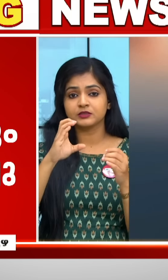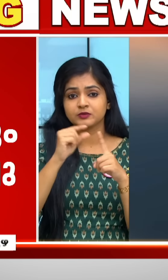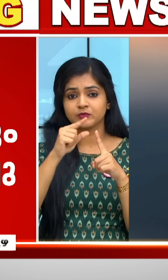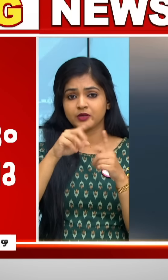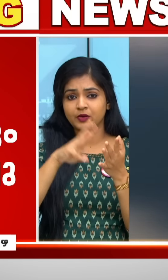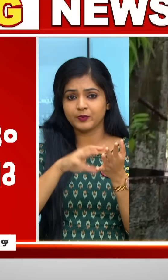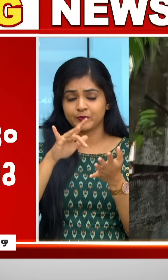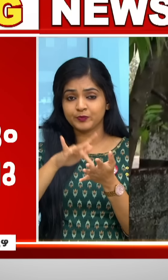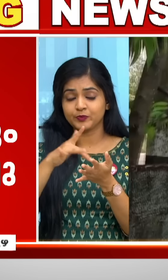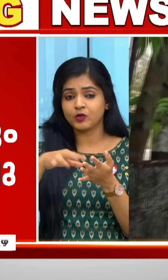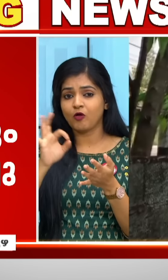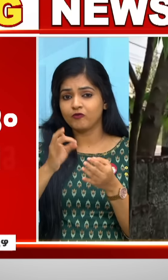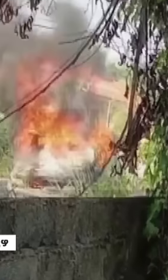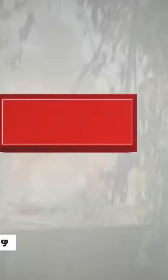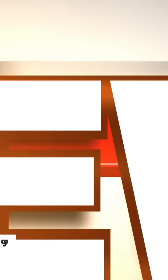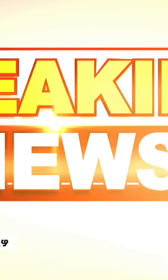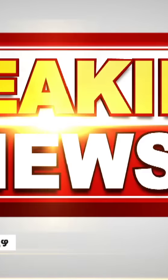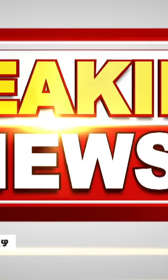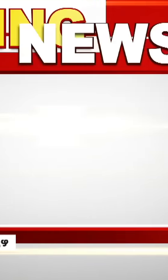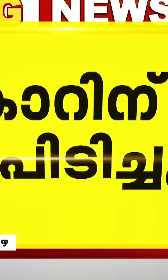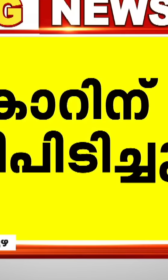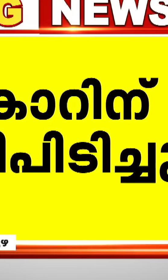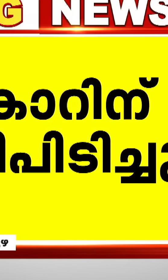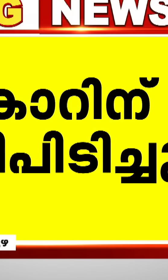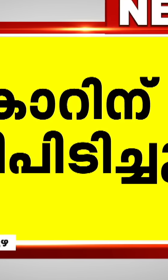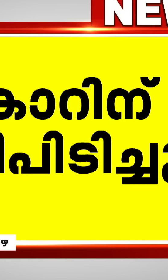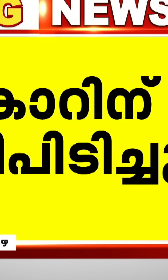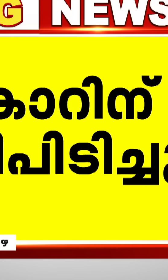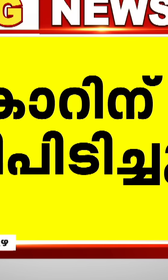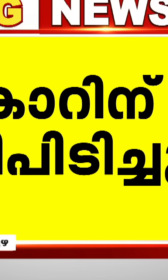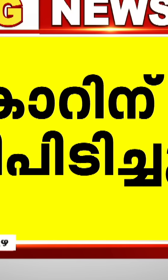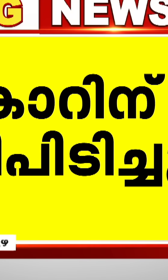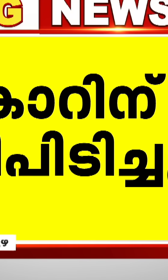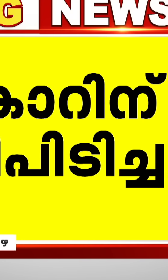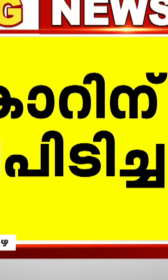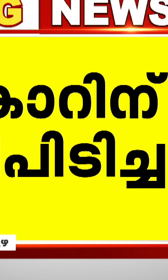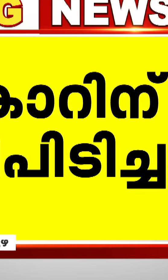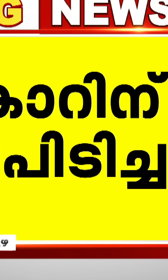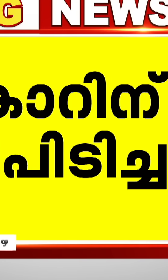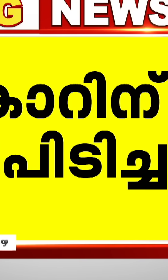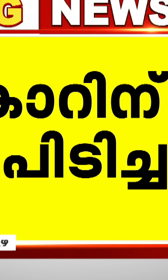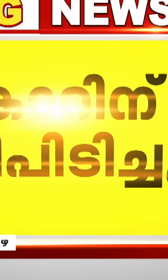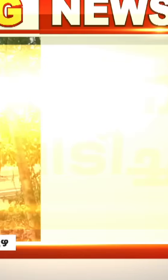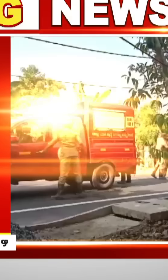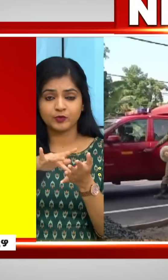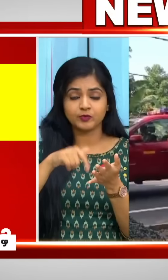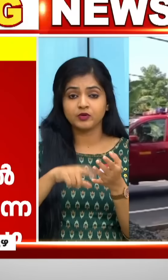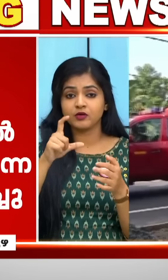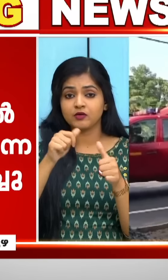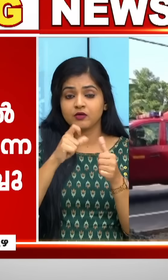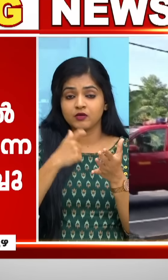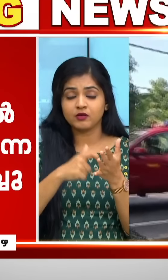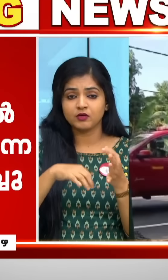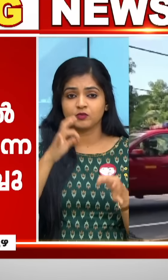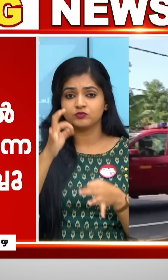ഏരിയ കമ്മിറ്റി ഓഫീസിന് മുൻപിൽ വെച്ചായിരുന്നു അപകടമുണ്ടായത്. ആലപ്പുഴ ചങ്ങനാശ്ശേരി റോഡ് AC റോഡിൽ മങ്കൊമ്പിലാണ് ഈ കാറിന് വെച്ചാണ് തീ